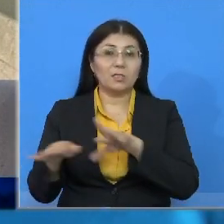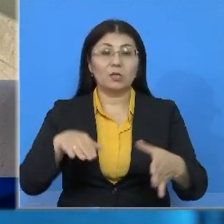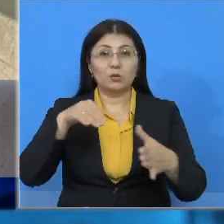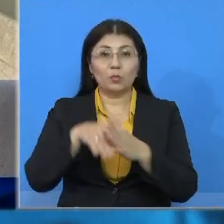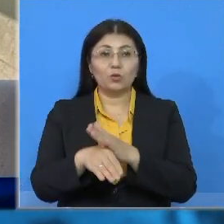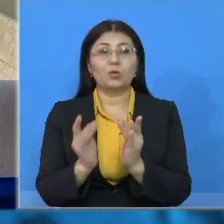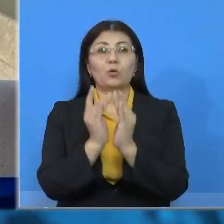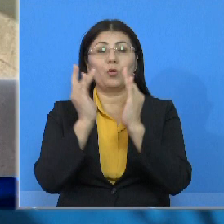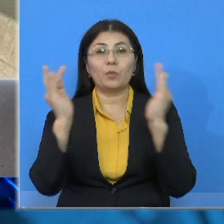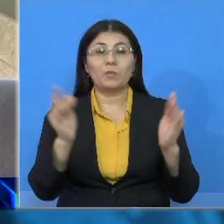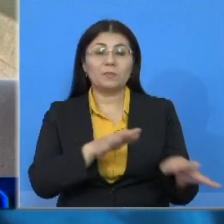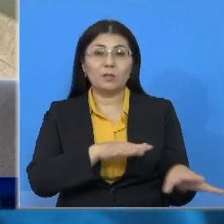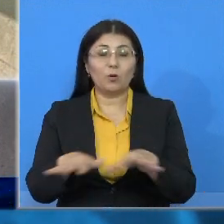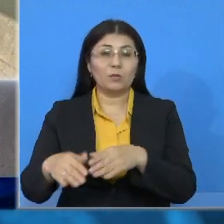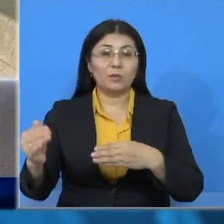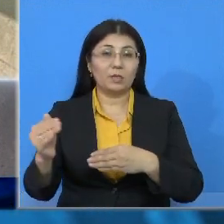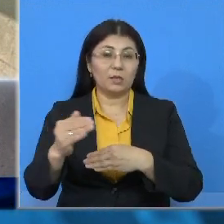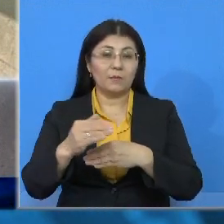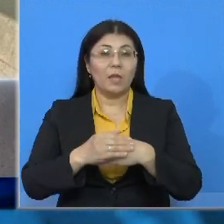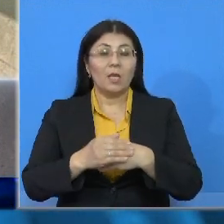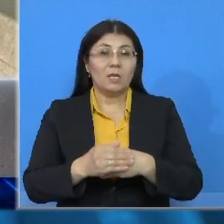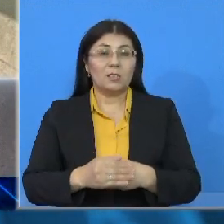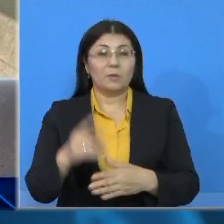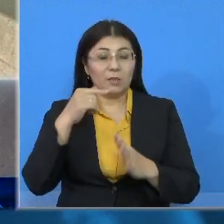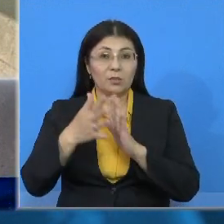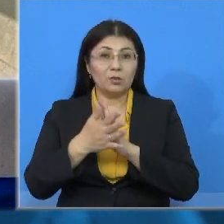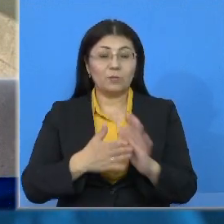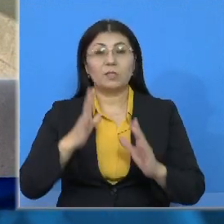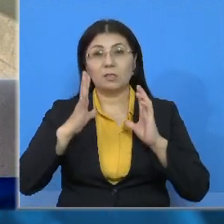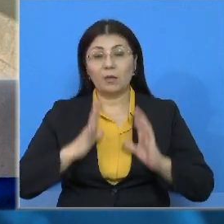ішінде көпір бойынша қозғалысты шектеуге түсіністікпен